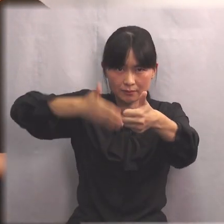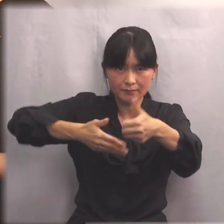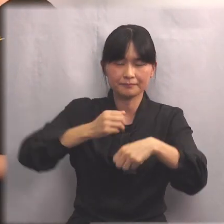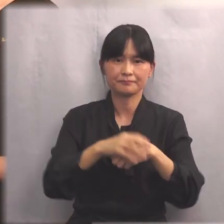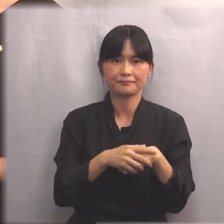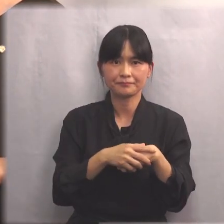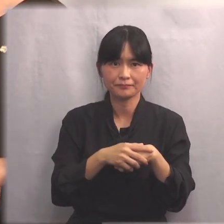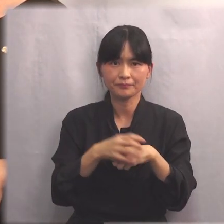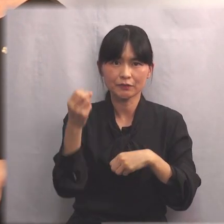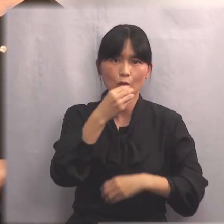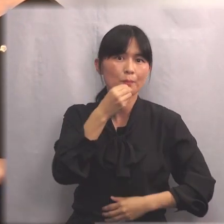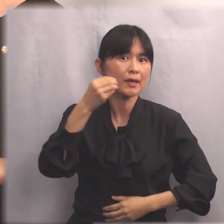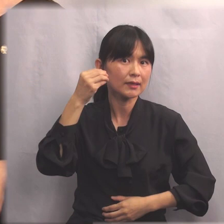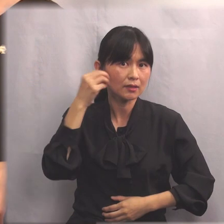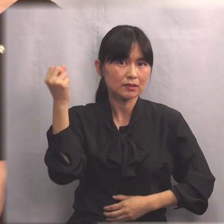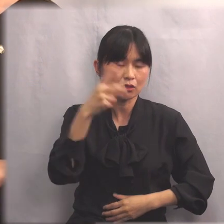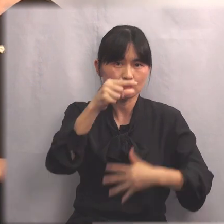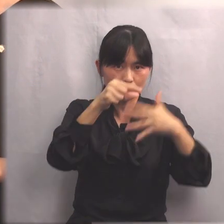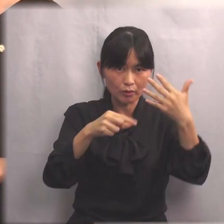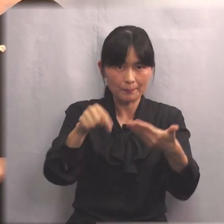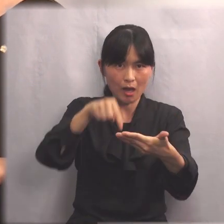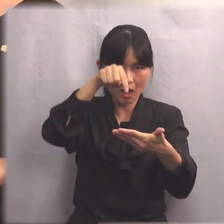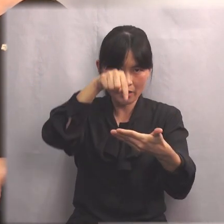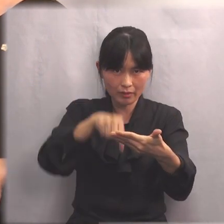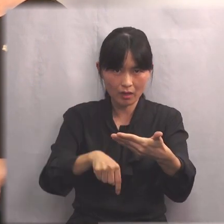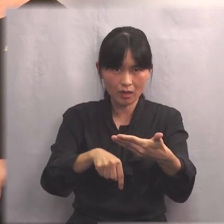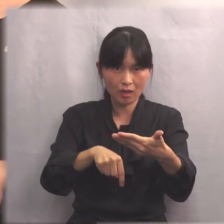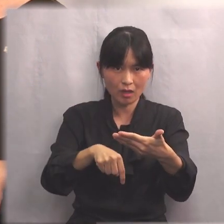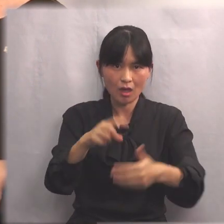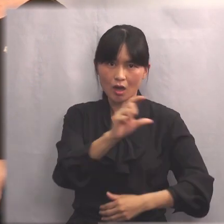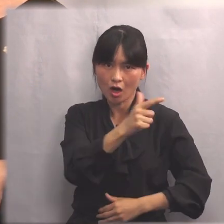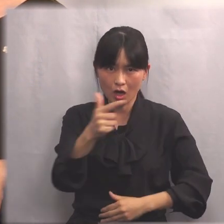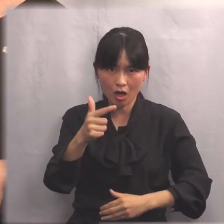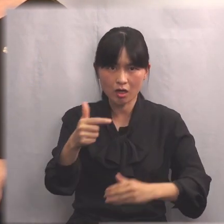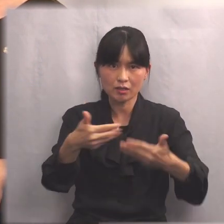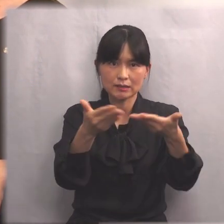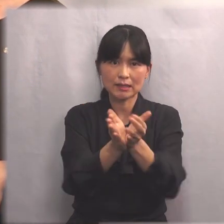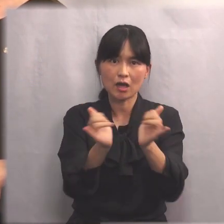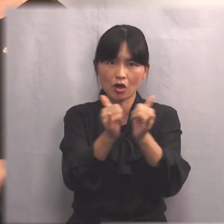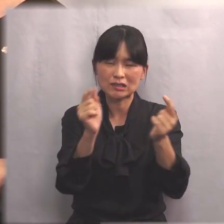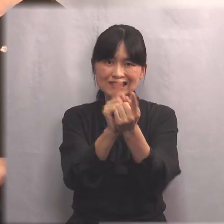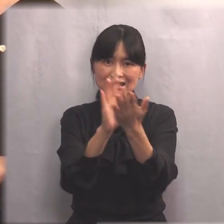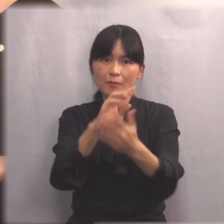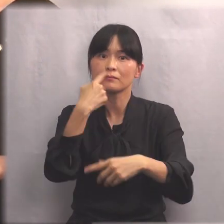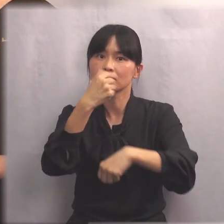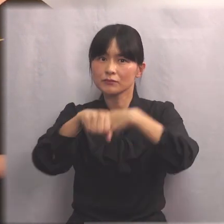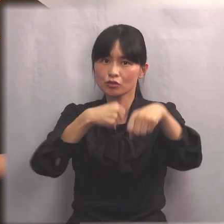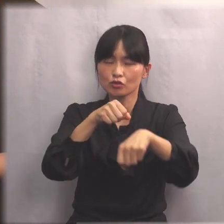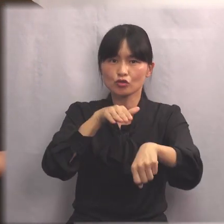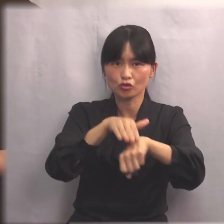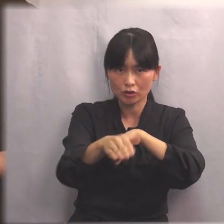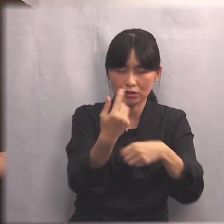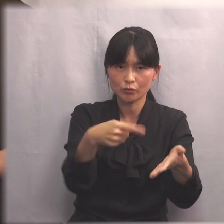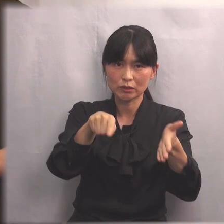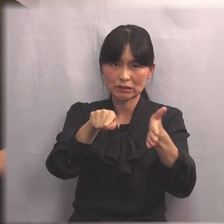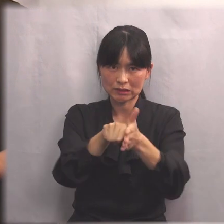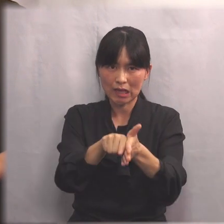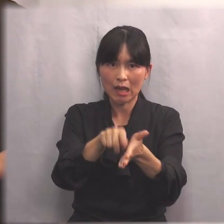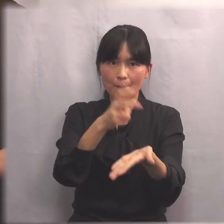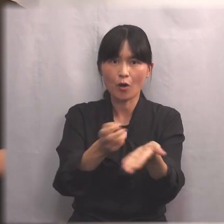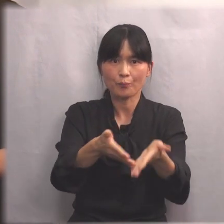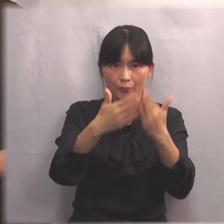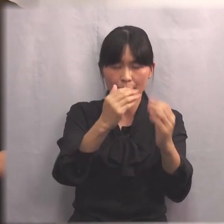드렸습니다. 그리고 이러한 웹사이트와 어플리케이션 안에 앞서 말씀드렸던 당원의 직접 민주주의 실현을 위한 입법 청원,